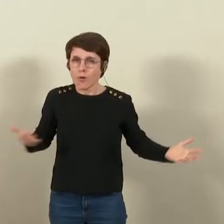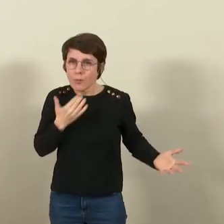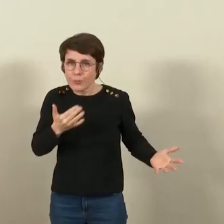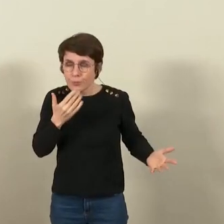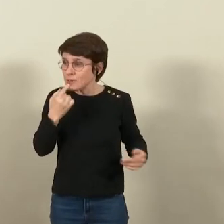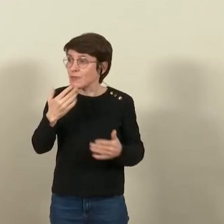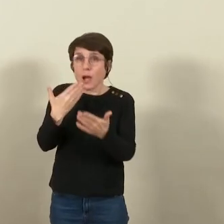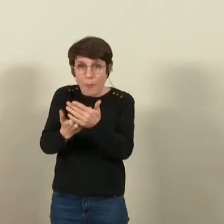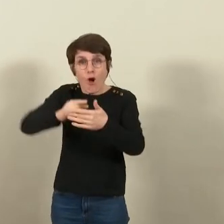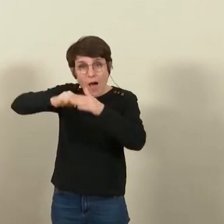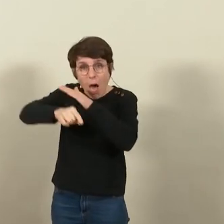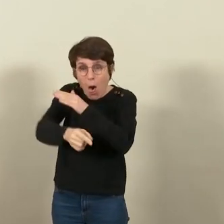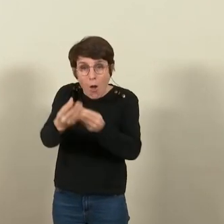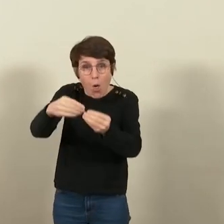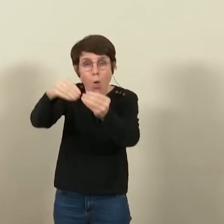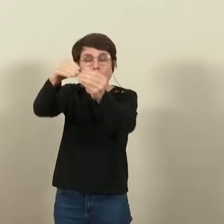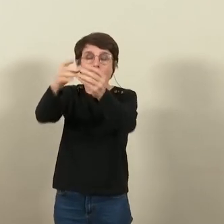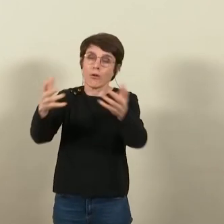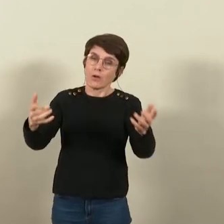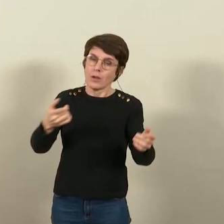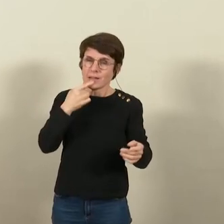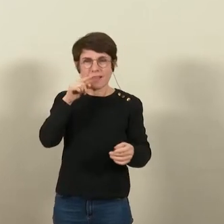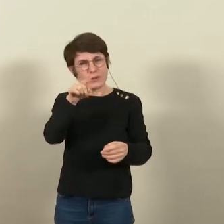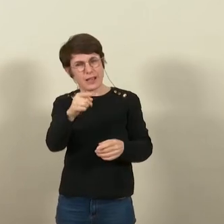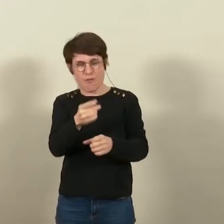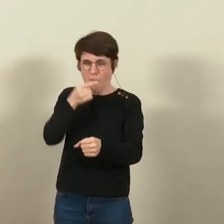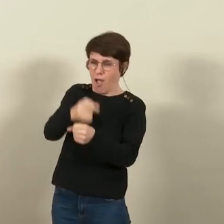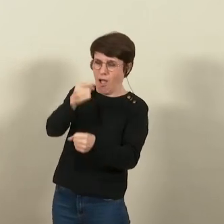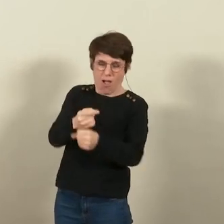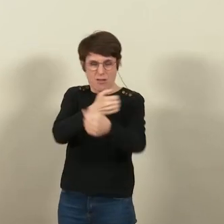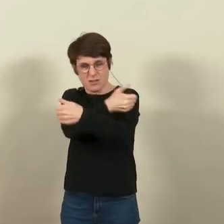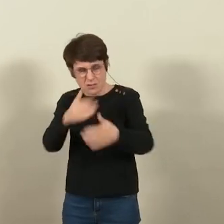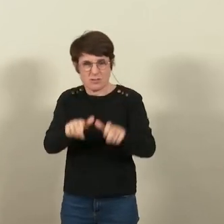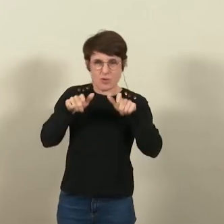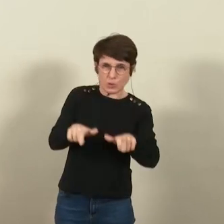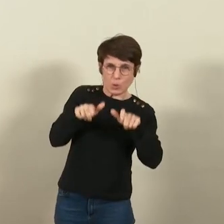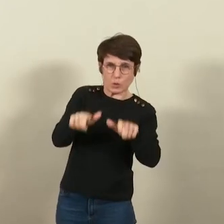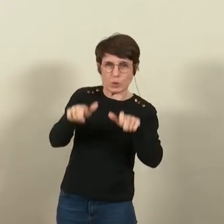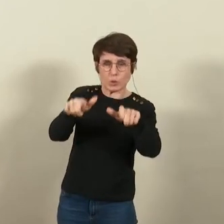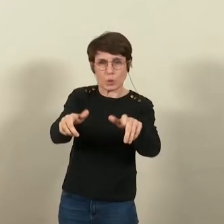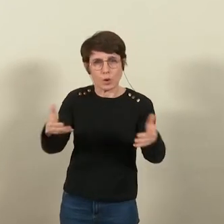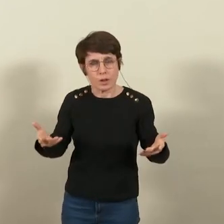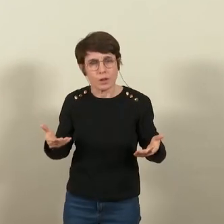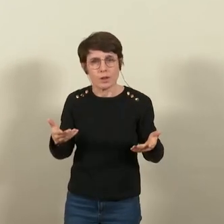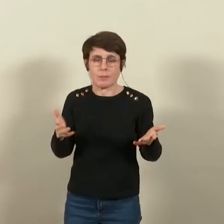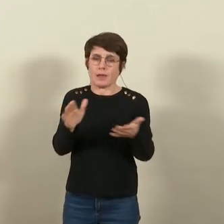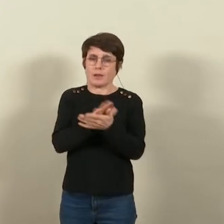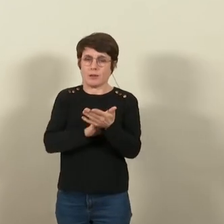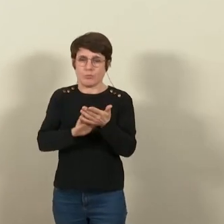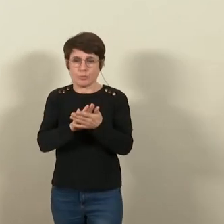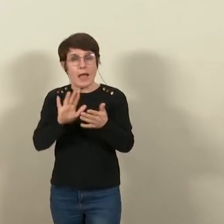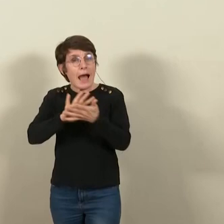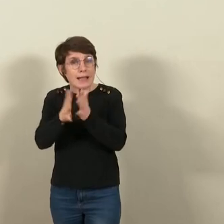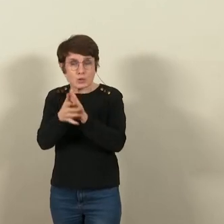preuve vous instaurez donc des carcons et des contrôles alors que les associations comme les grenobois